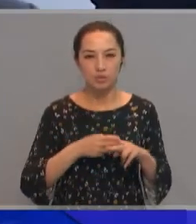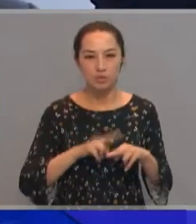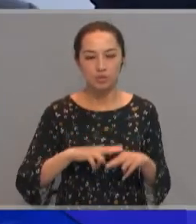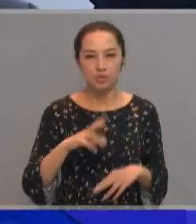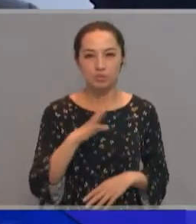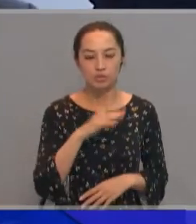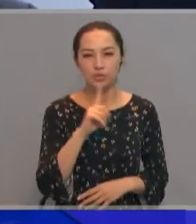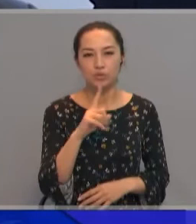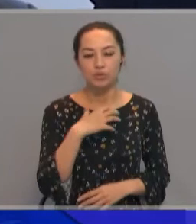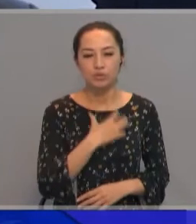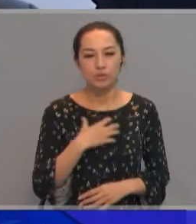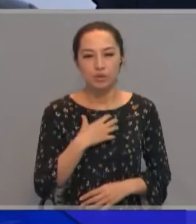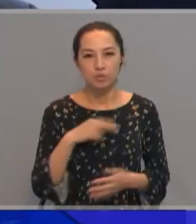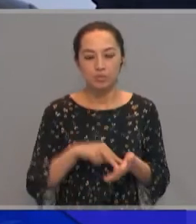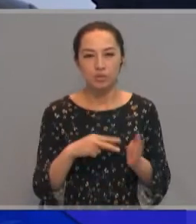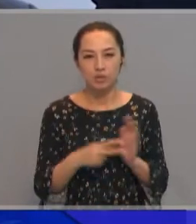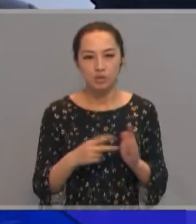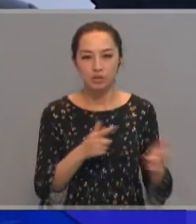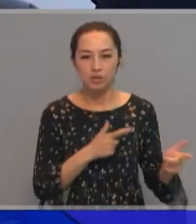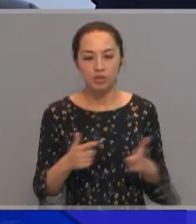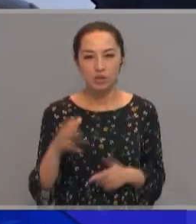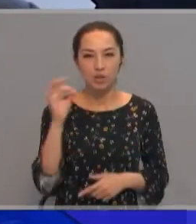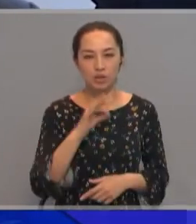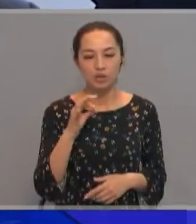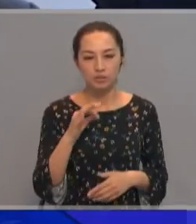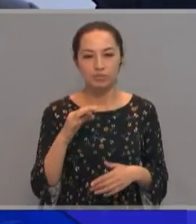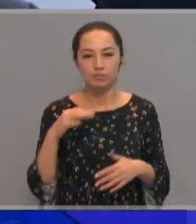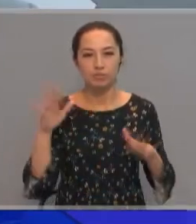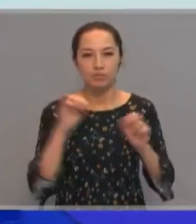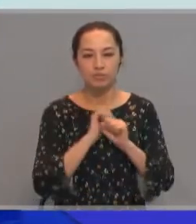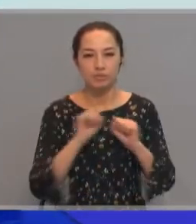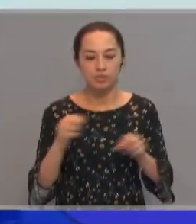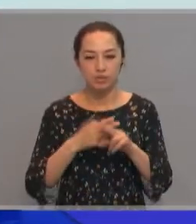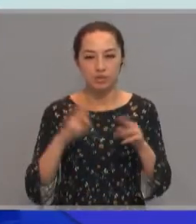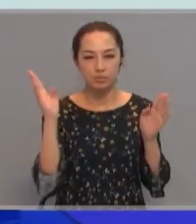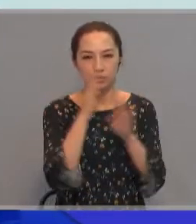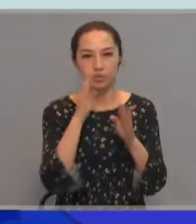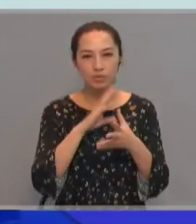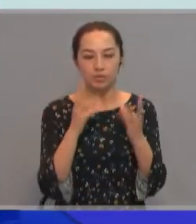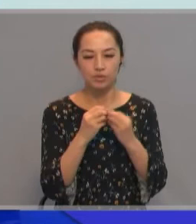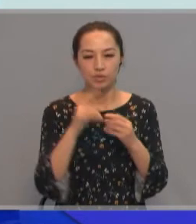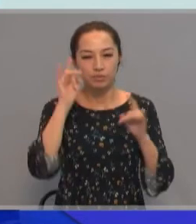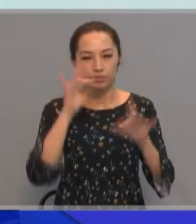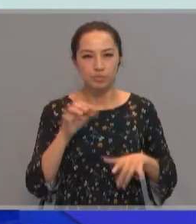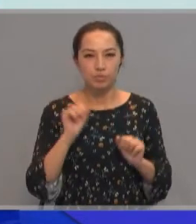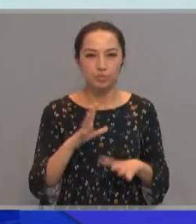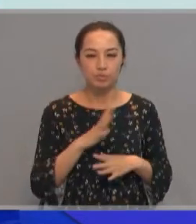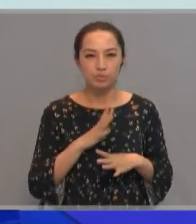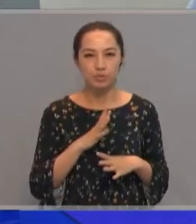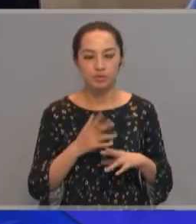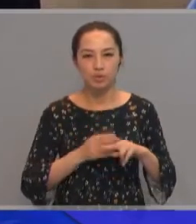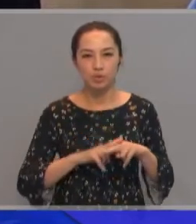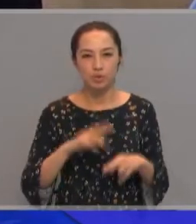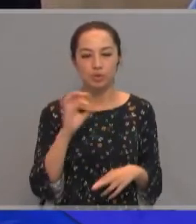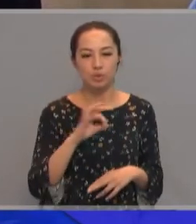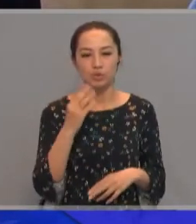было отмечено, что несмотря на плановую готовность, расслабляться нельзя. Природа может повести себя неожиданно в любой момент. В